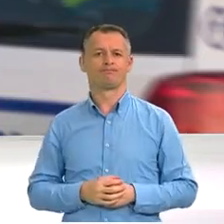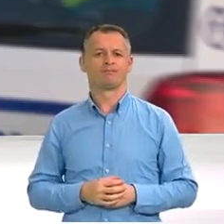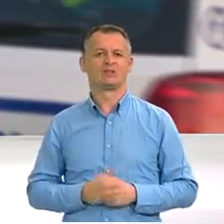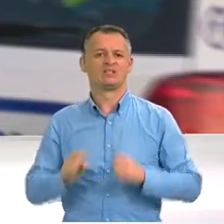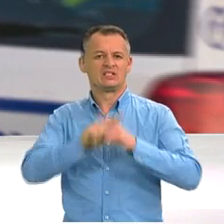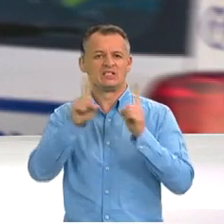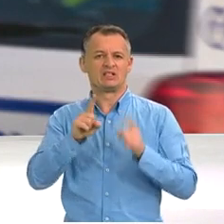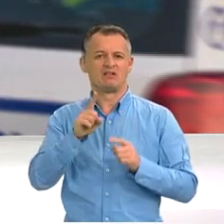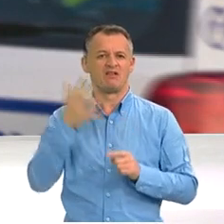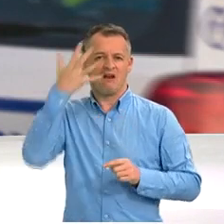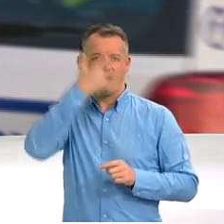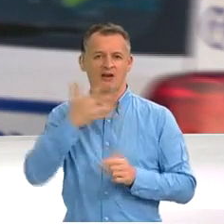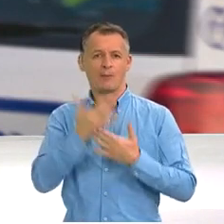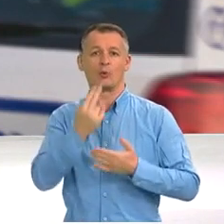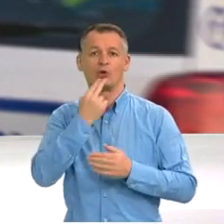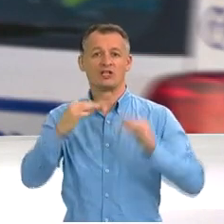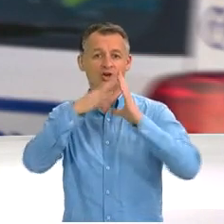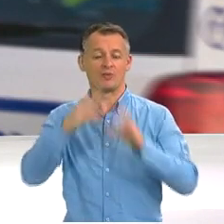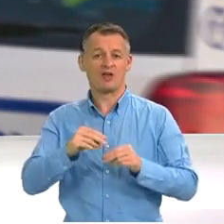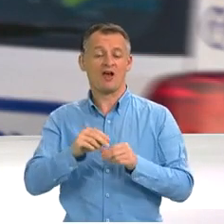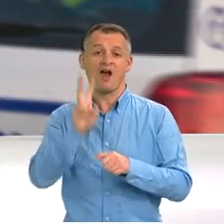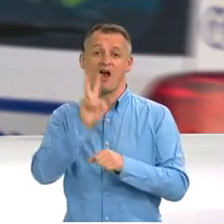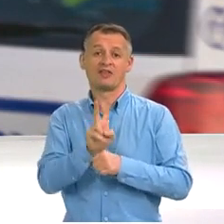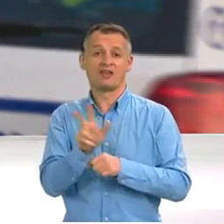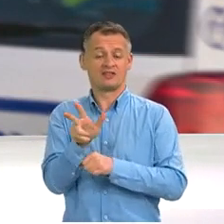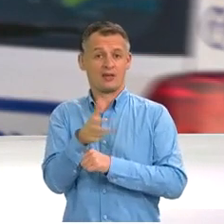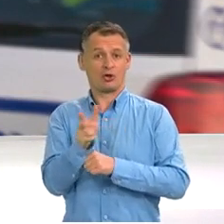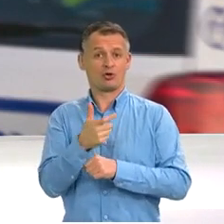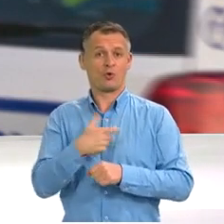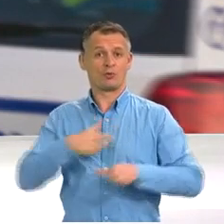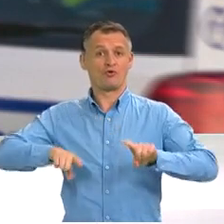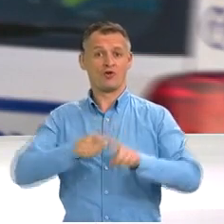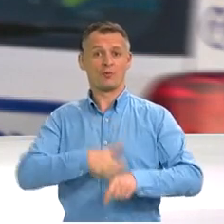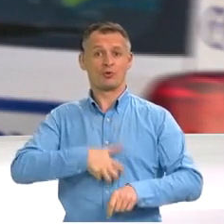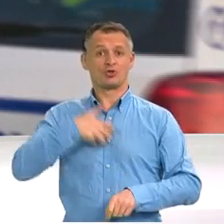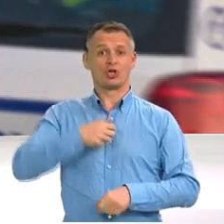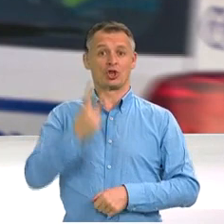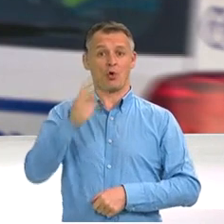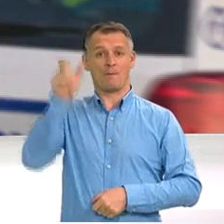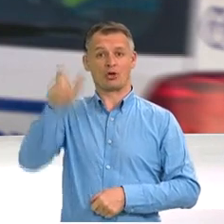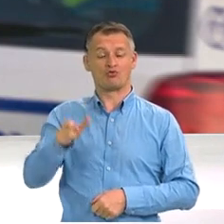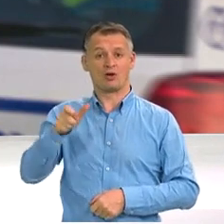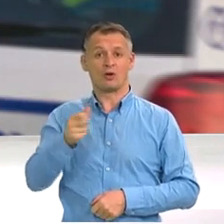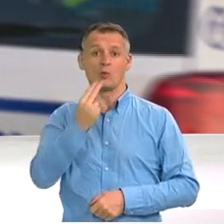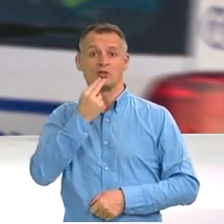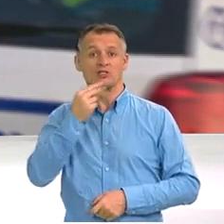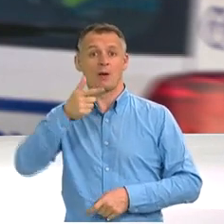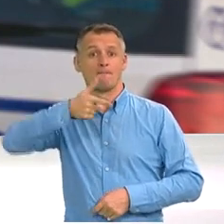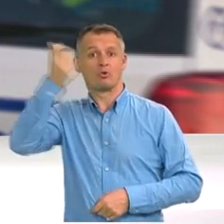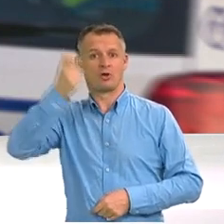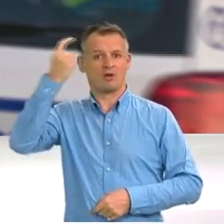Zi neagră astăzi pentru poliția română. Atenție, urmează detalii cu un puternic impact emoțional. Doi ofițeri s-au împușcat în cap, o femeie